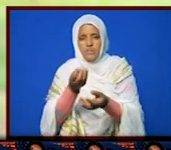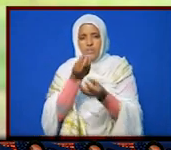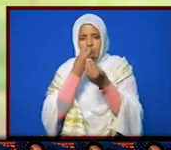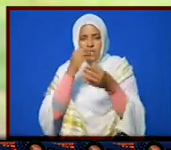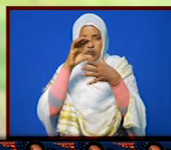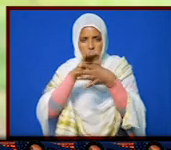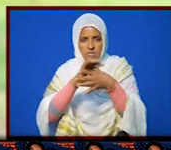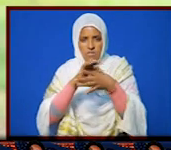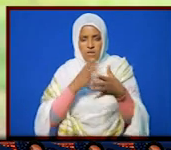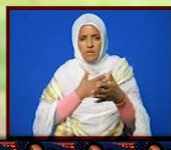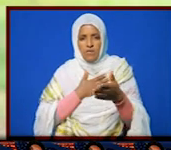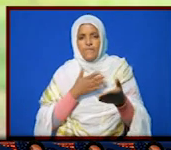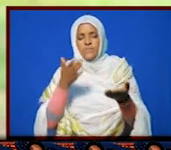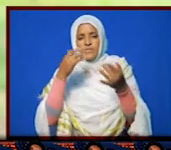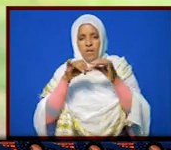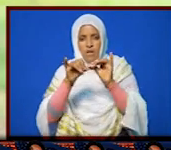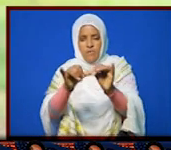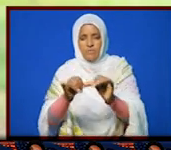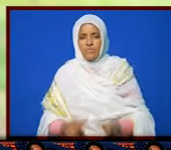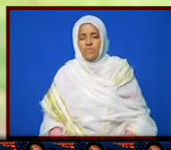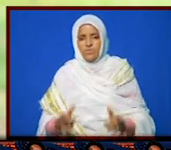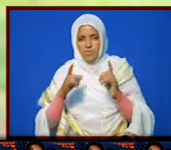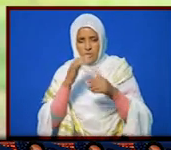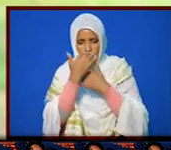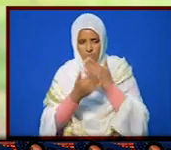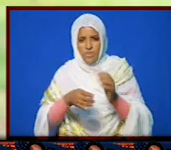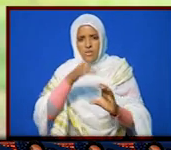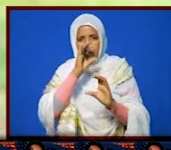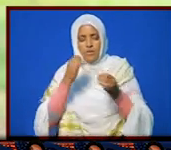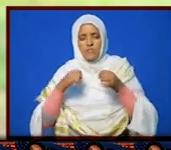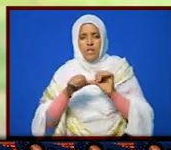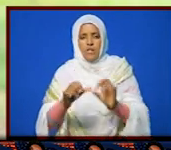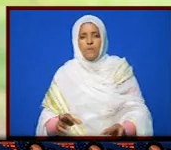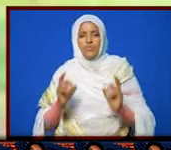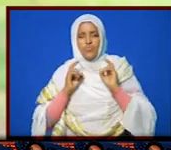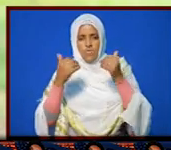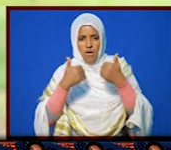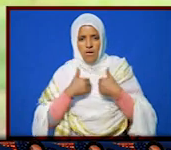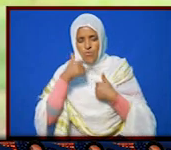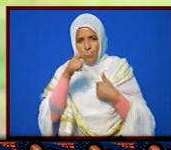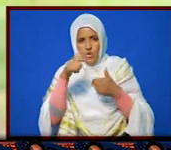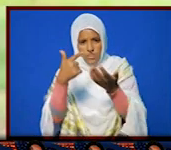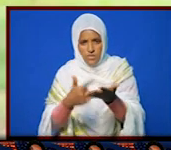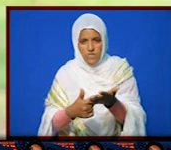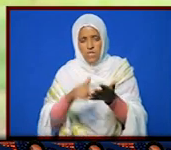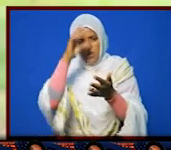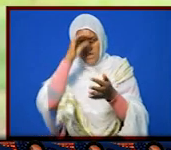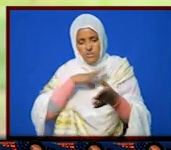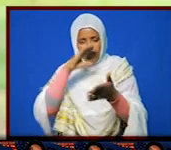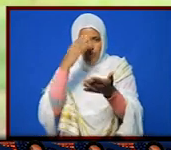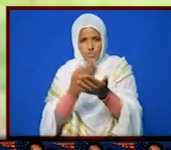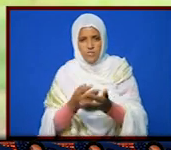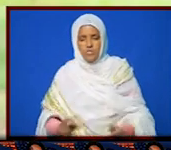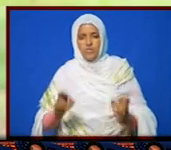ትንሣኤ ይነሳል። ዘበላ ስጋዬ ወሰቴ ደሜ ቦ ህይወት ዘላለም፣ ስጋዬን የበላ ደሜን የጠጣ የዘላለም ህይወት አለው